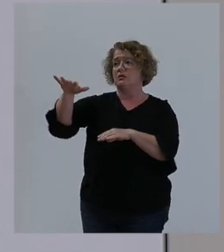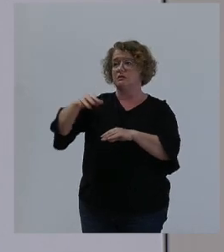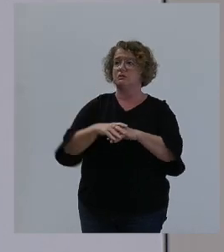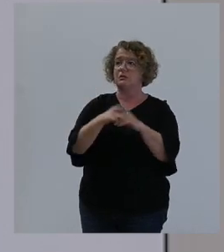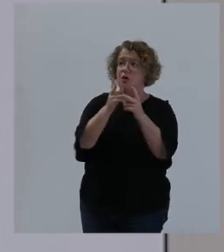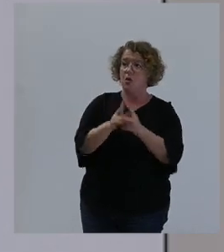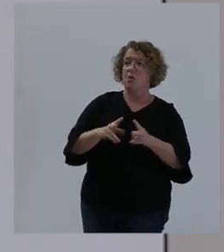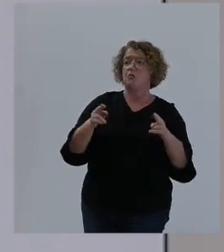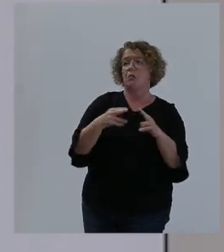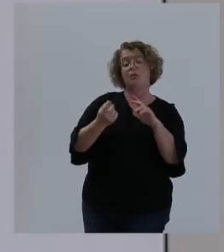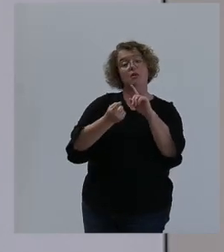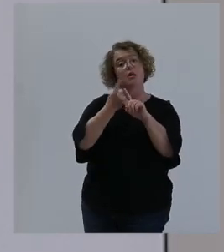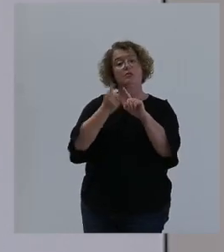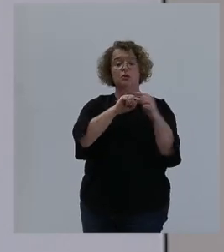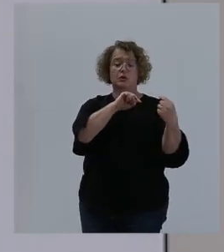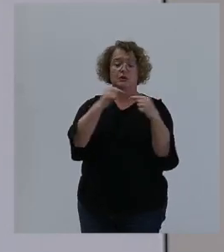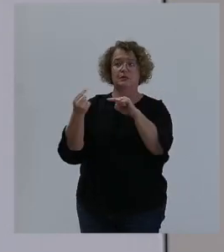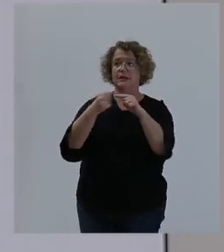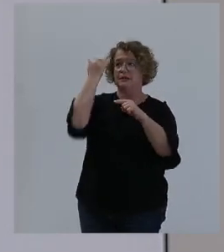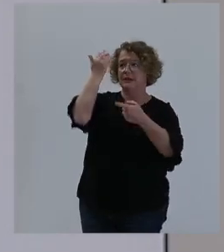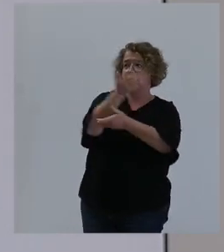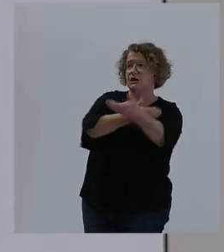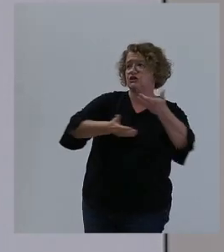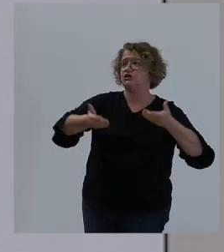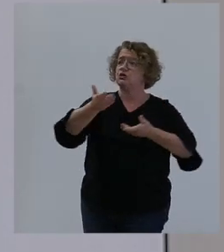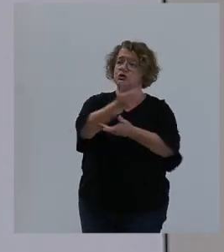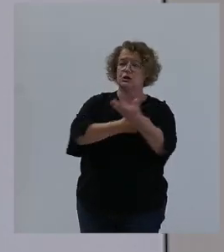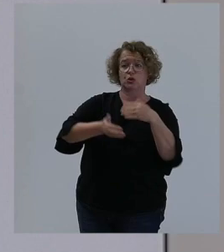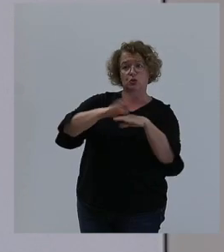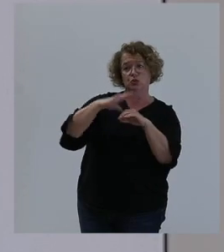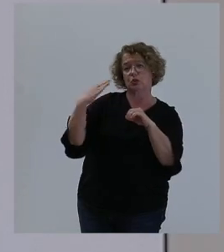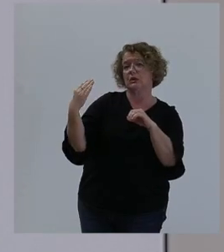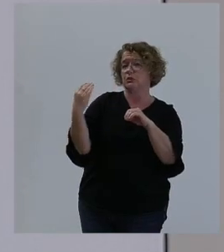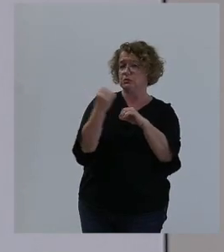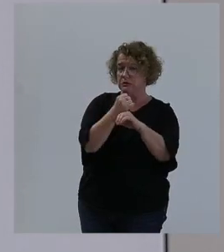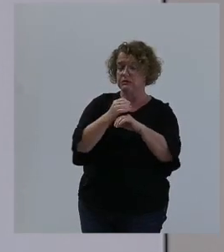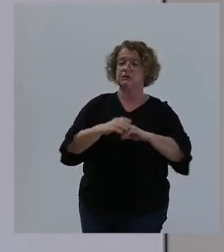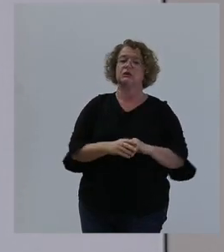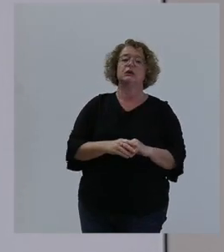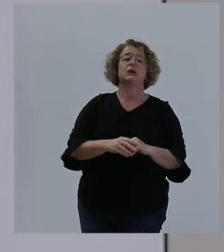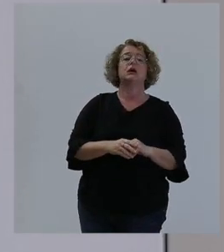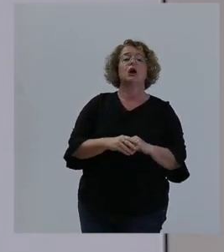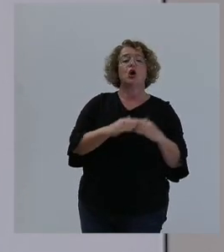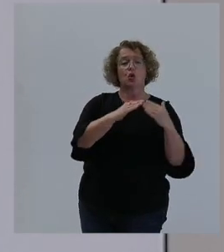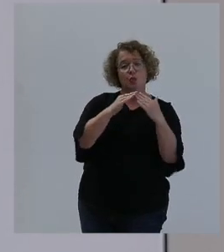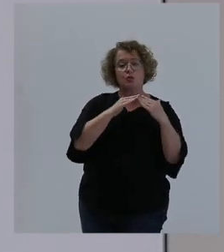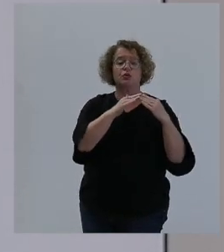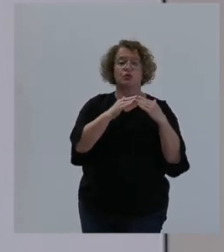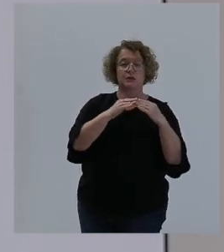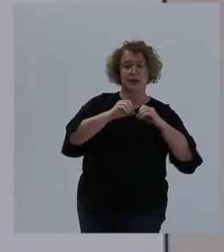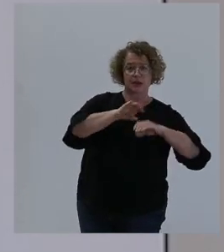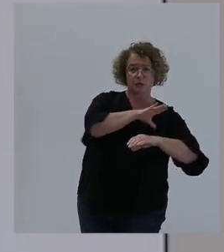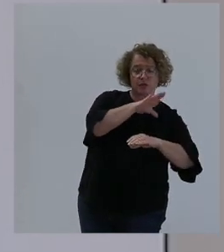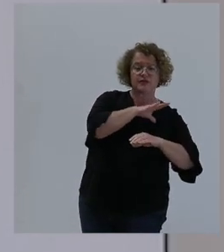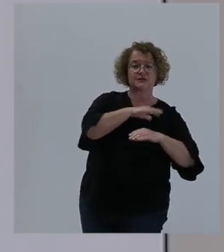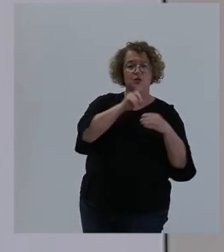temps privilégié pour laisser se déployer le débat d'idées. Cette campagne nous a permis d'entendre les collègues Biatz, la communauté enseignante, les syndicats et